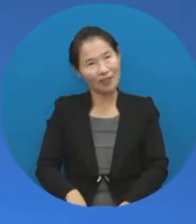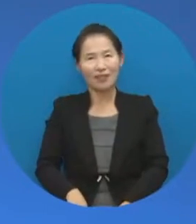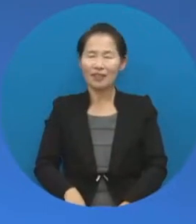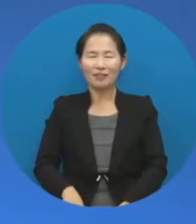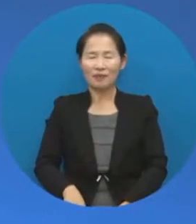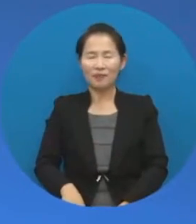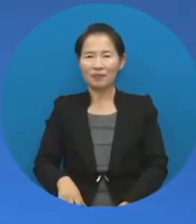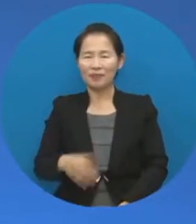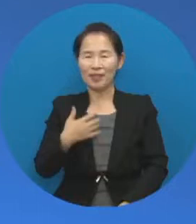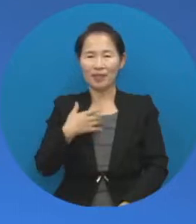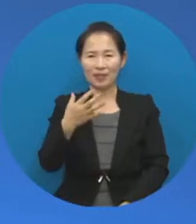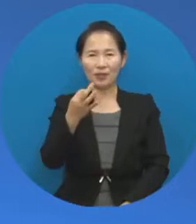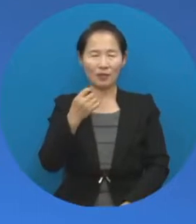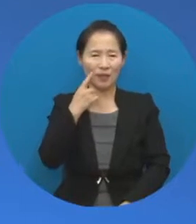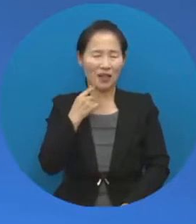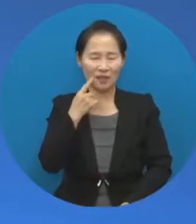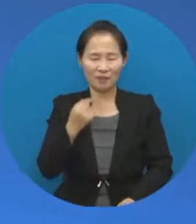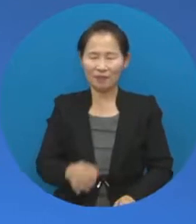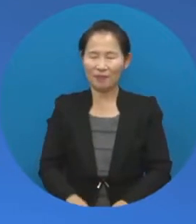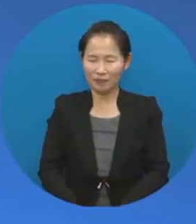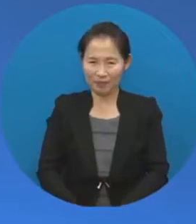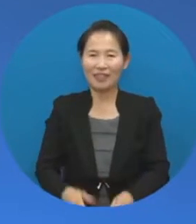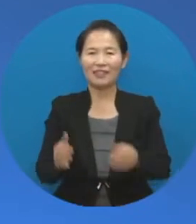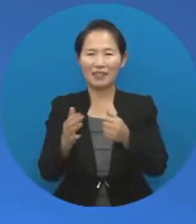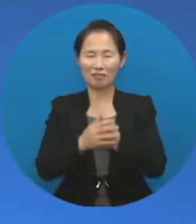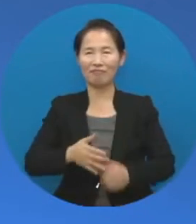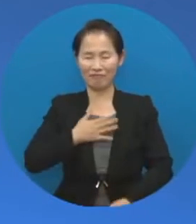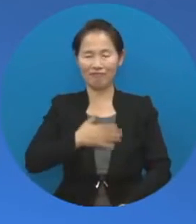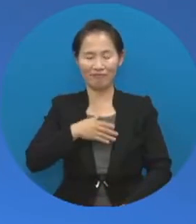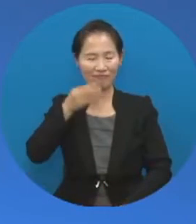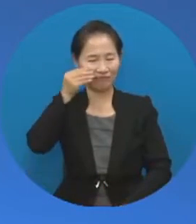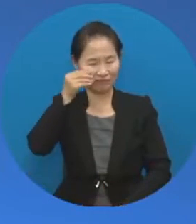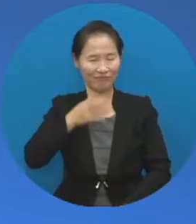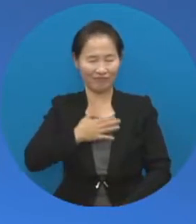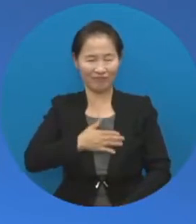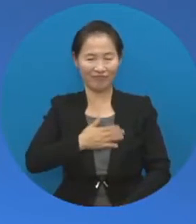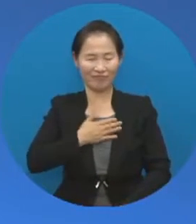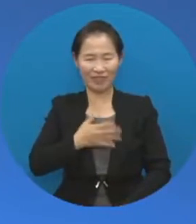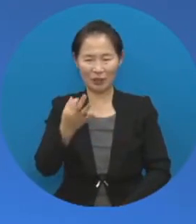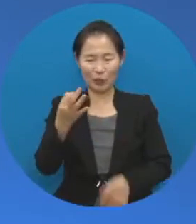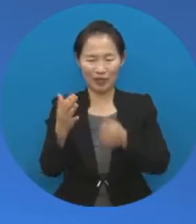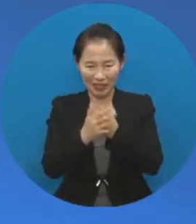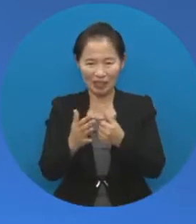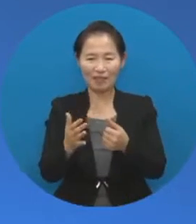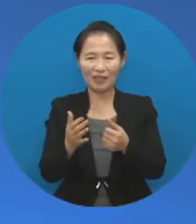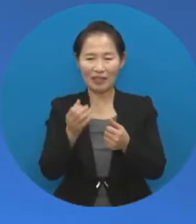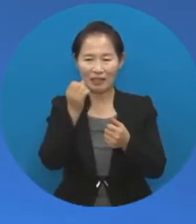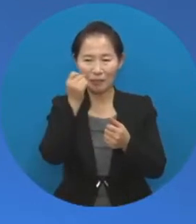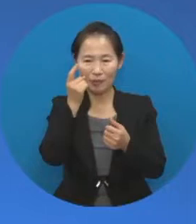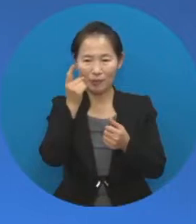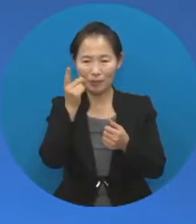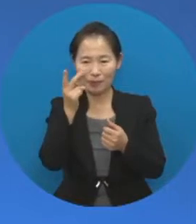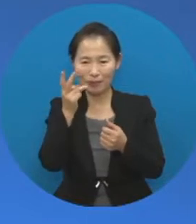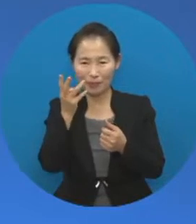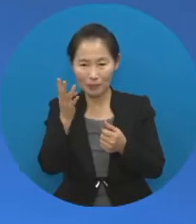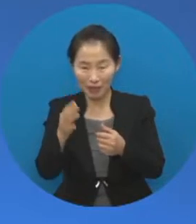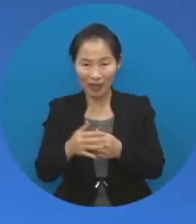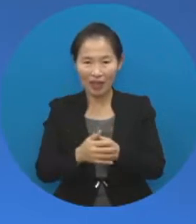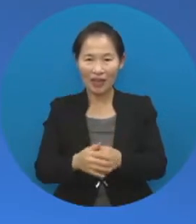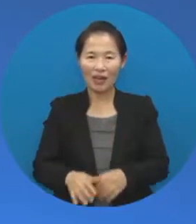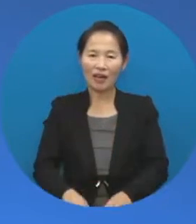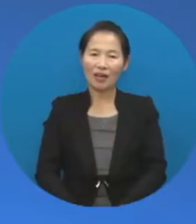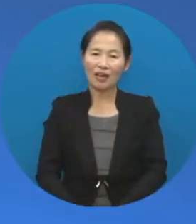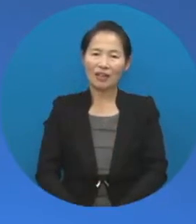있어가지고 어쩔 수 없이 또 이렇게 알겠습니다 하고 돈 때문에 근데 이제 몇 개월이 지나니까 이게